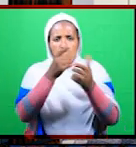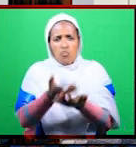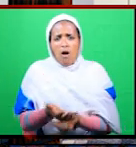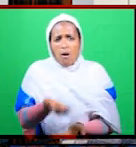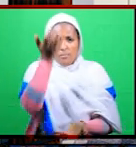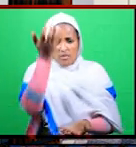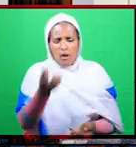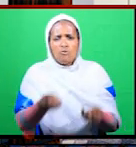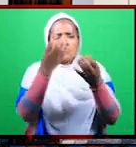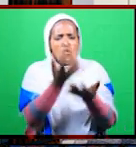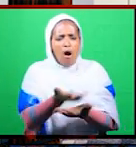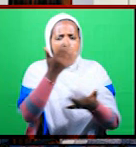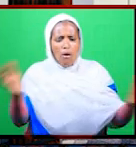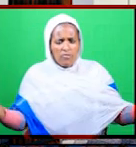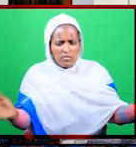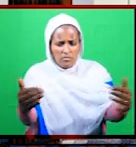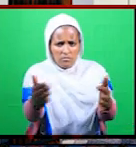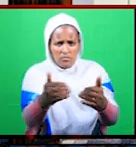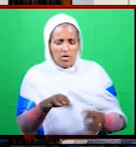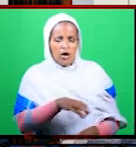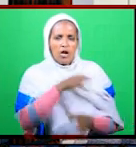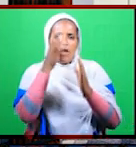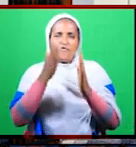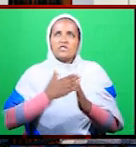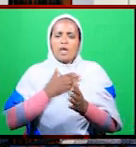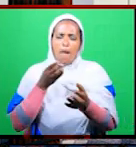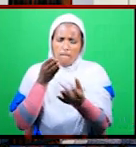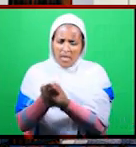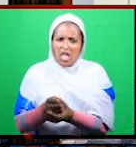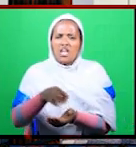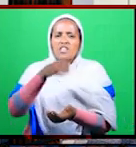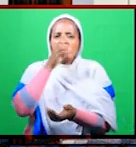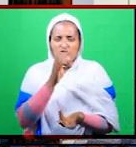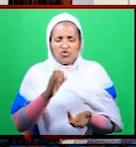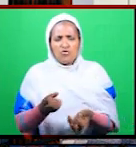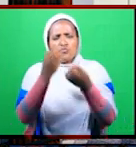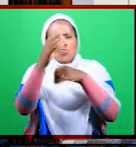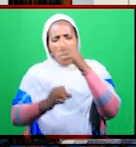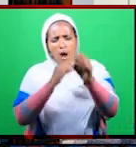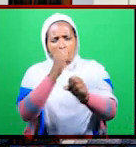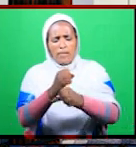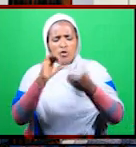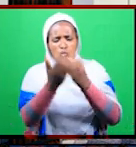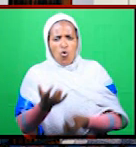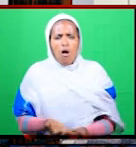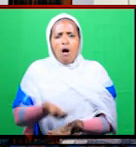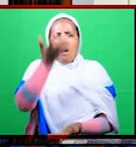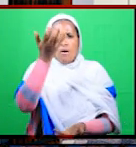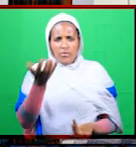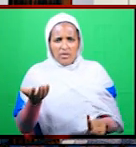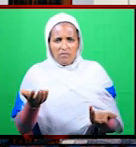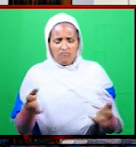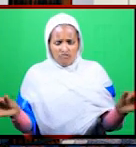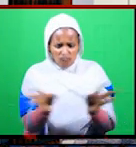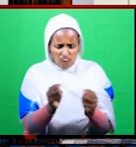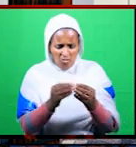አንዱ ባለጸጋ ብዙ ሀብት ሰብስቦ ነብሱን ነብሴ ብዪ ጠጪ ለብዙ ዓመታት የሚሆን ሀብት